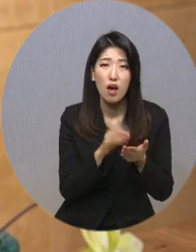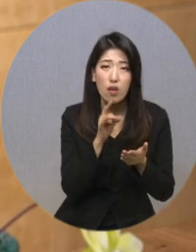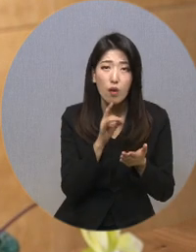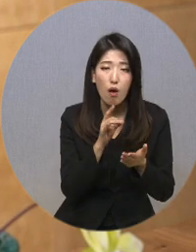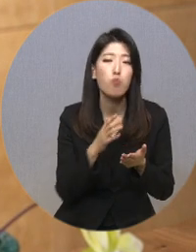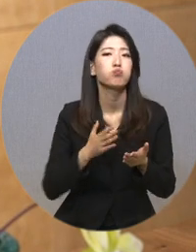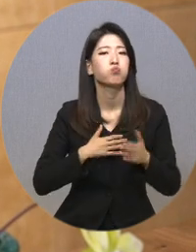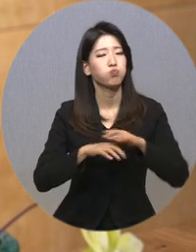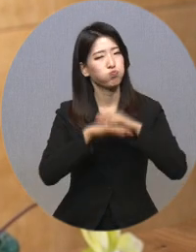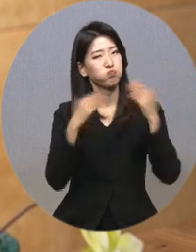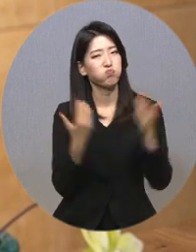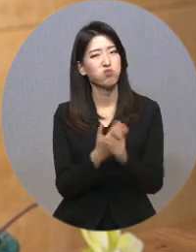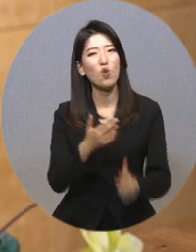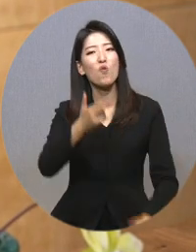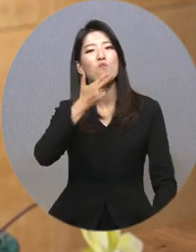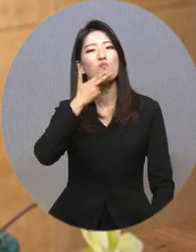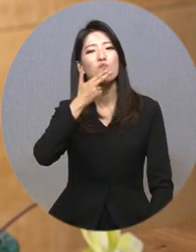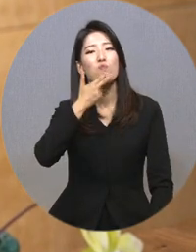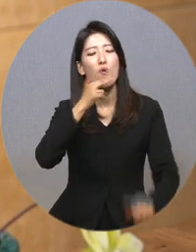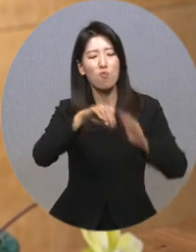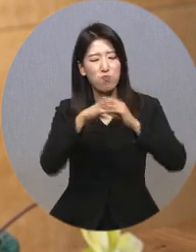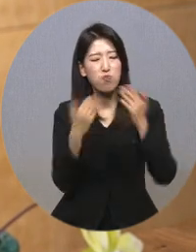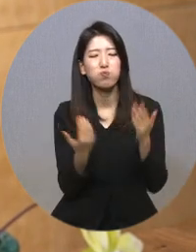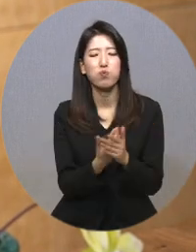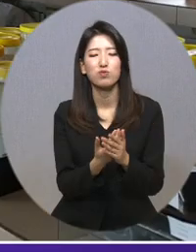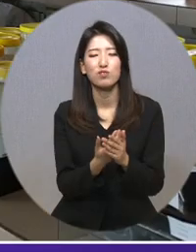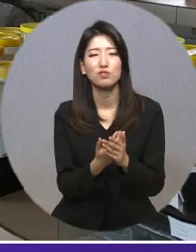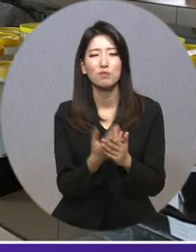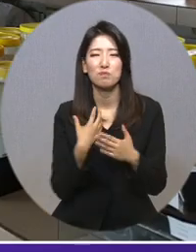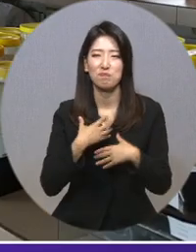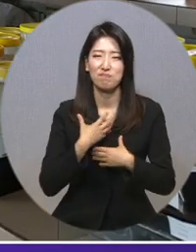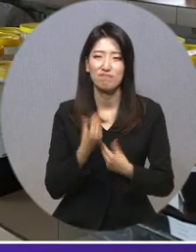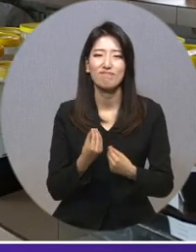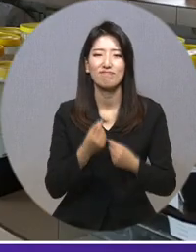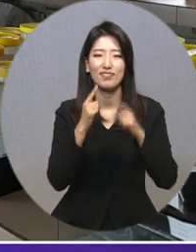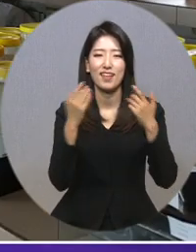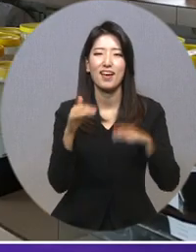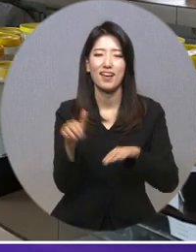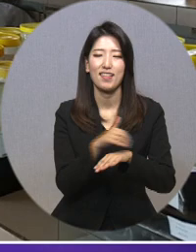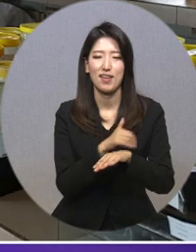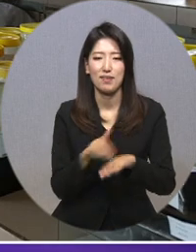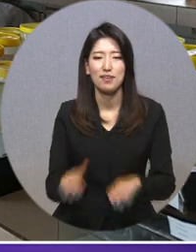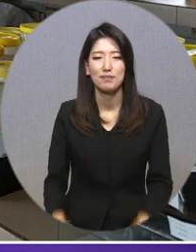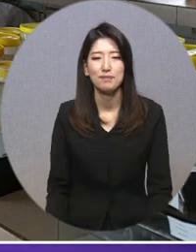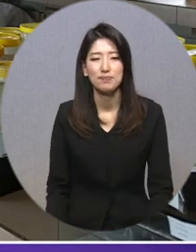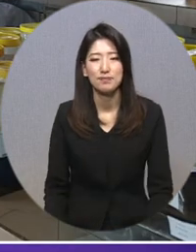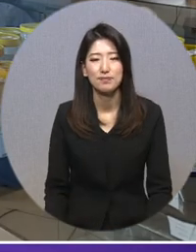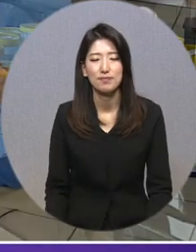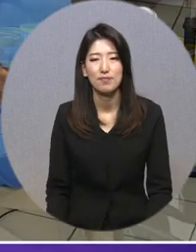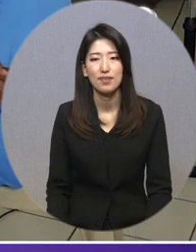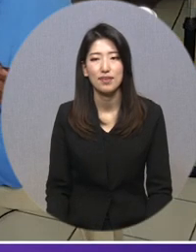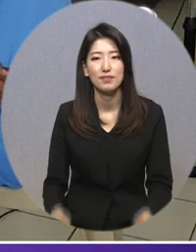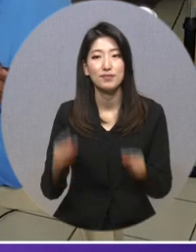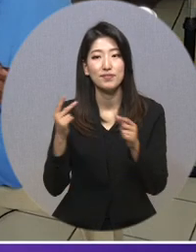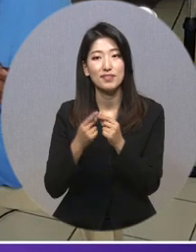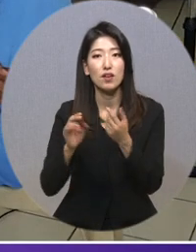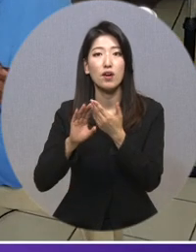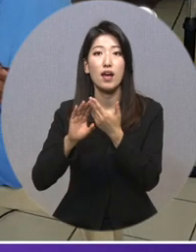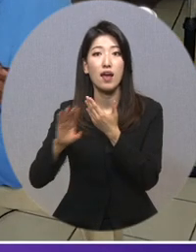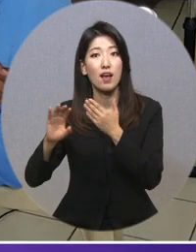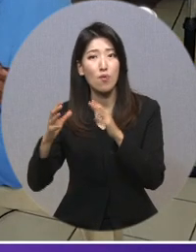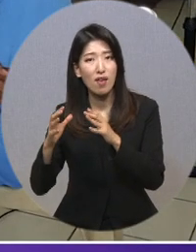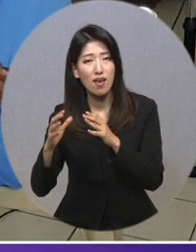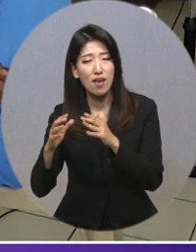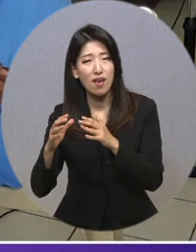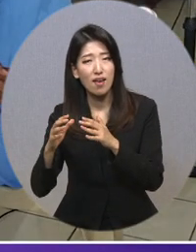같습니다. 저희 대학 제가 보기에는 두 번째는 요즘에 애들이 가장 선호하는 게 결국은 해외에 그렇죠. 대한 어떤 네. 그거잖아요. 제가